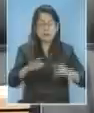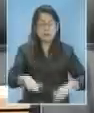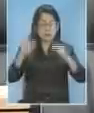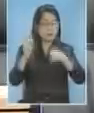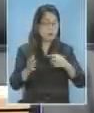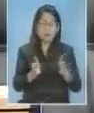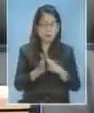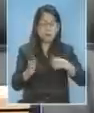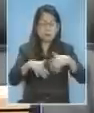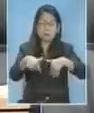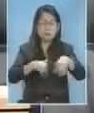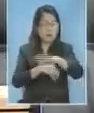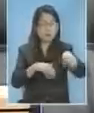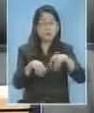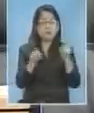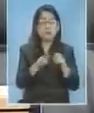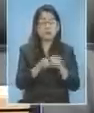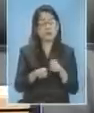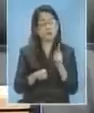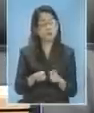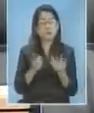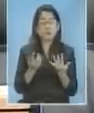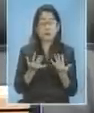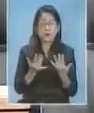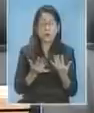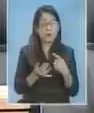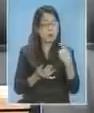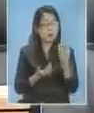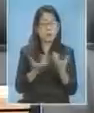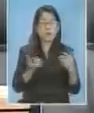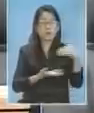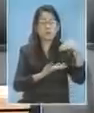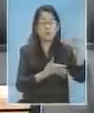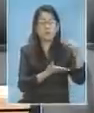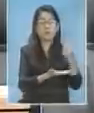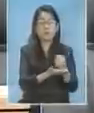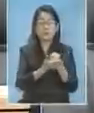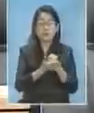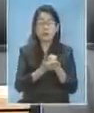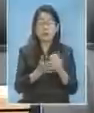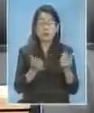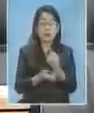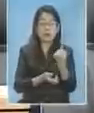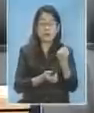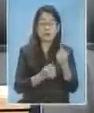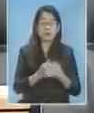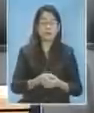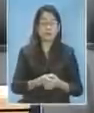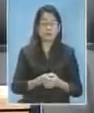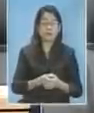านั้นต้องพึ่งพาการส่งออกทั้งสินค้าและบริการเป็นสำ